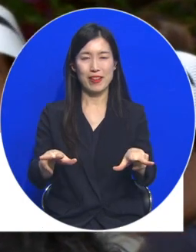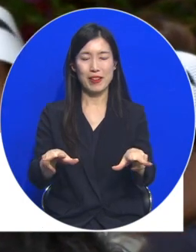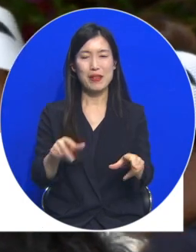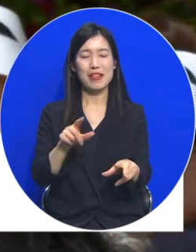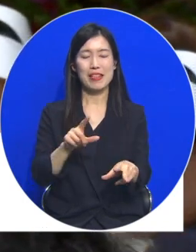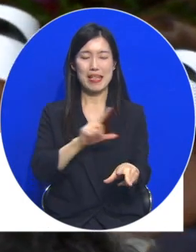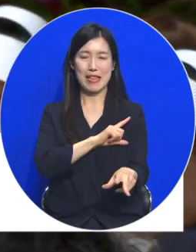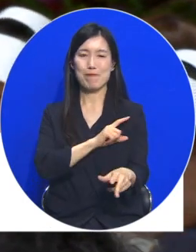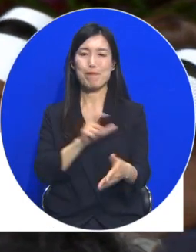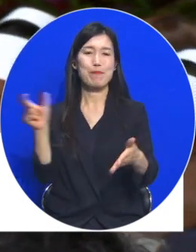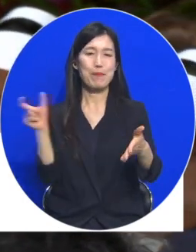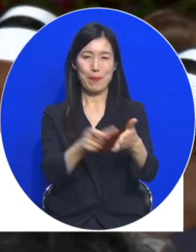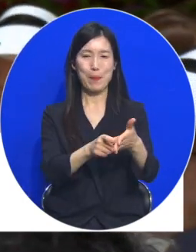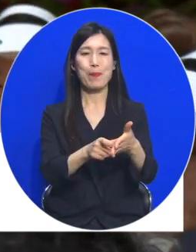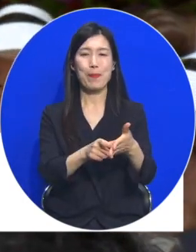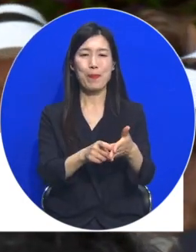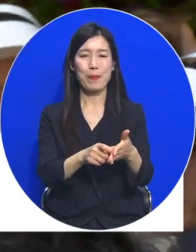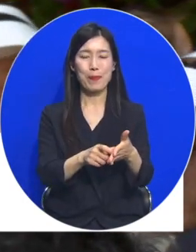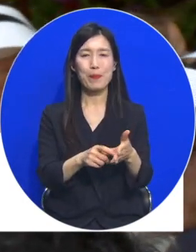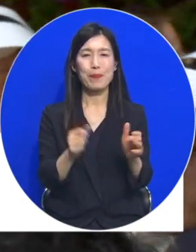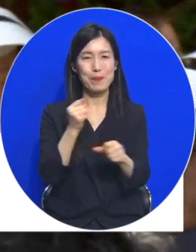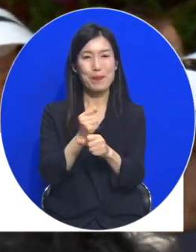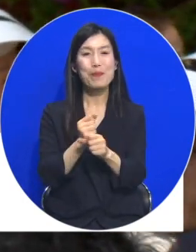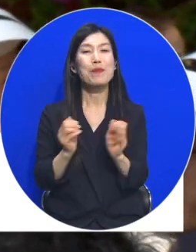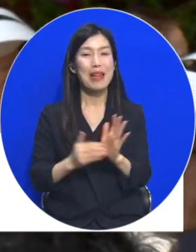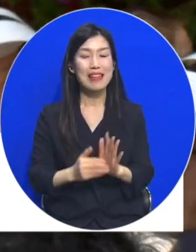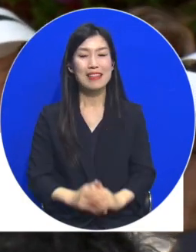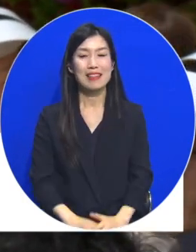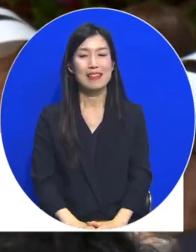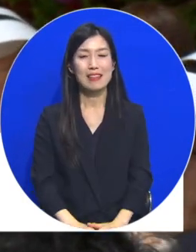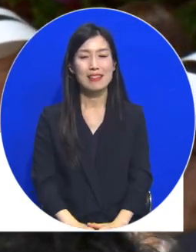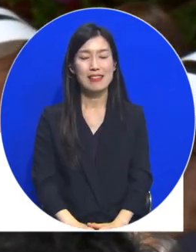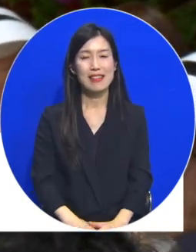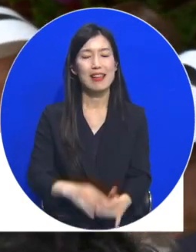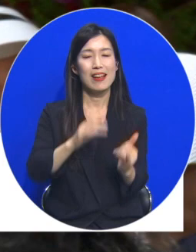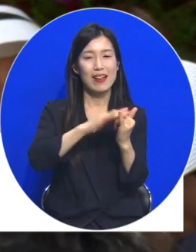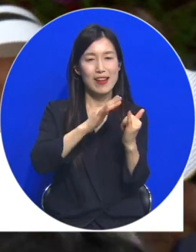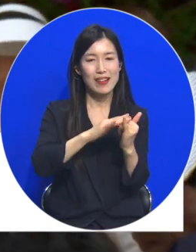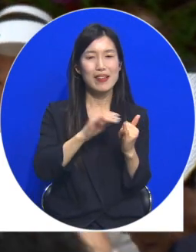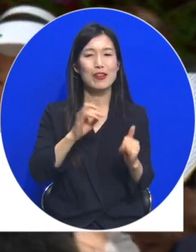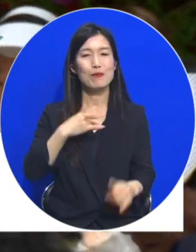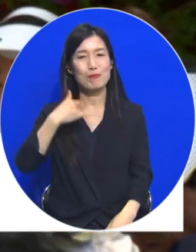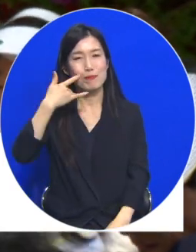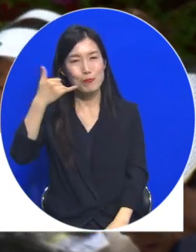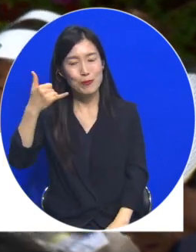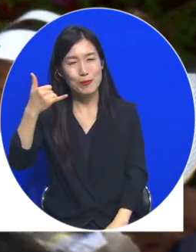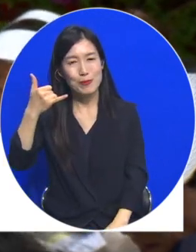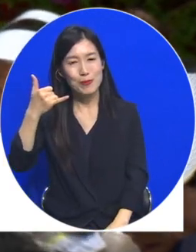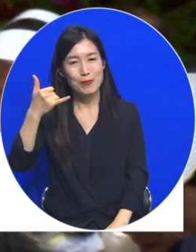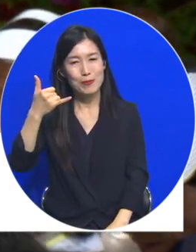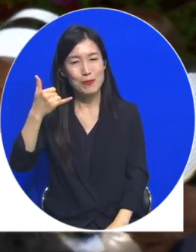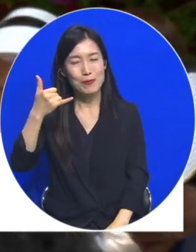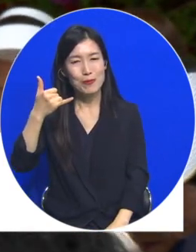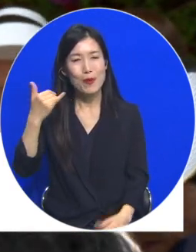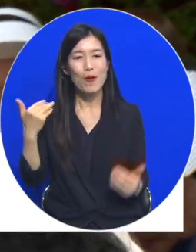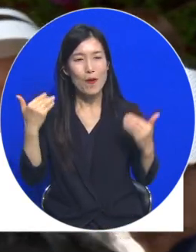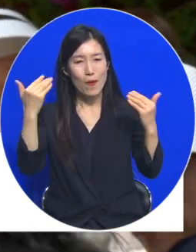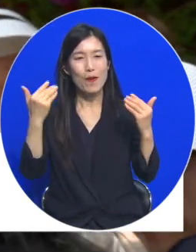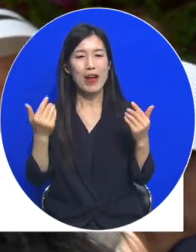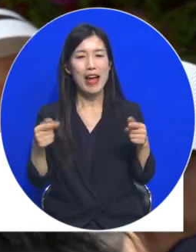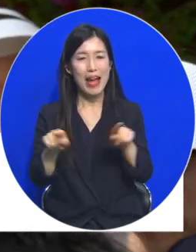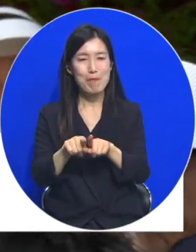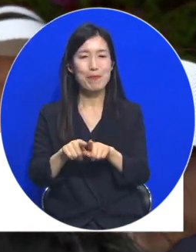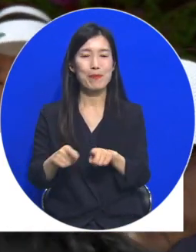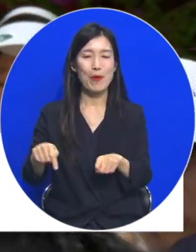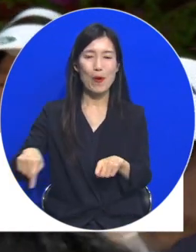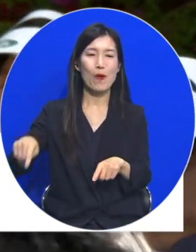어린이 정원으로 이제 이름을 붙이고 어린이와 또뭐 부모나 이런